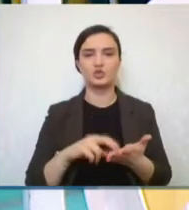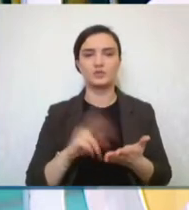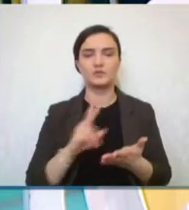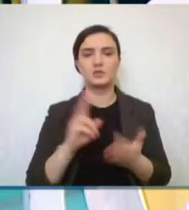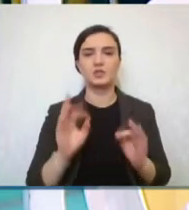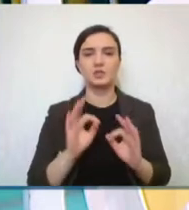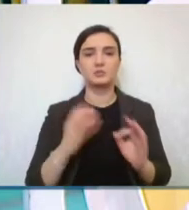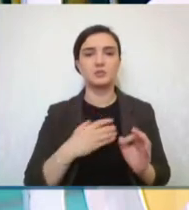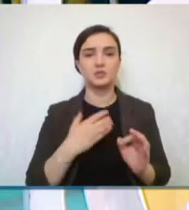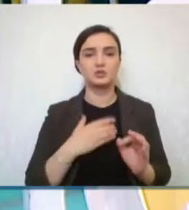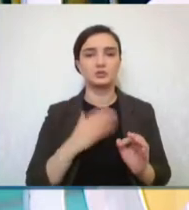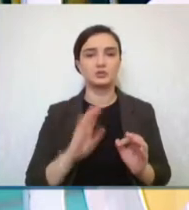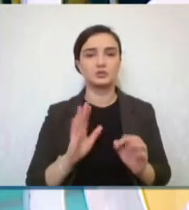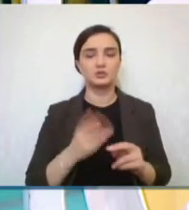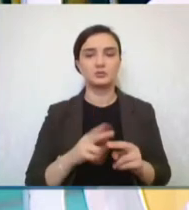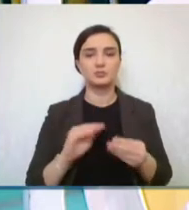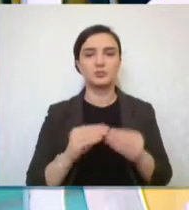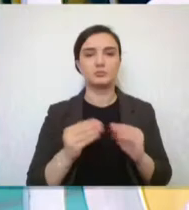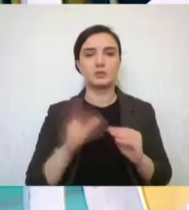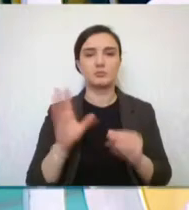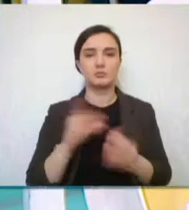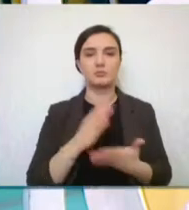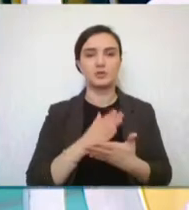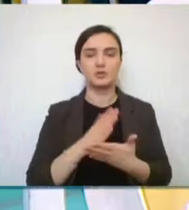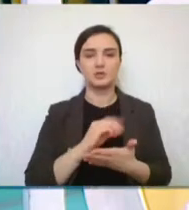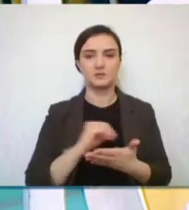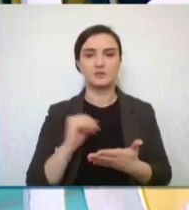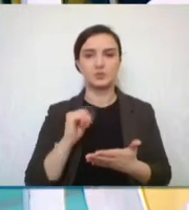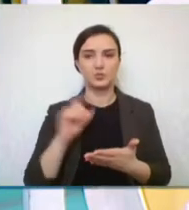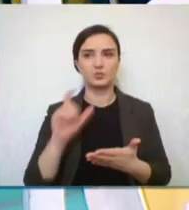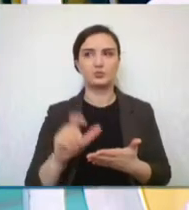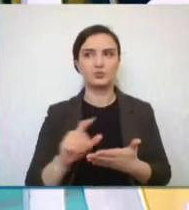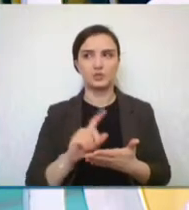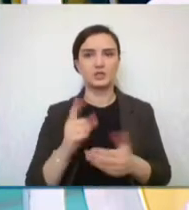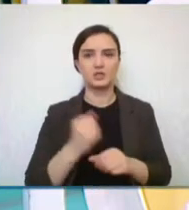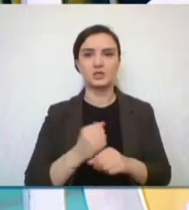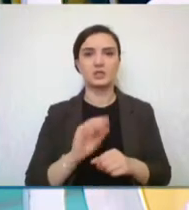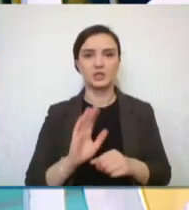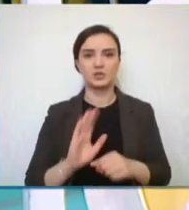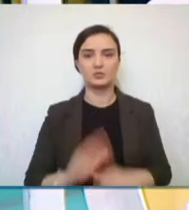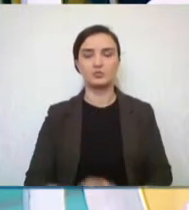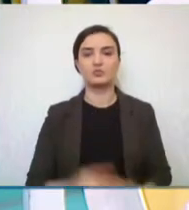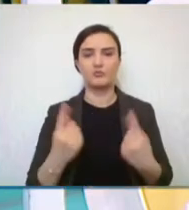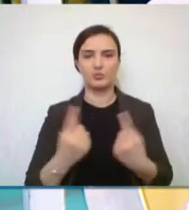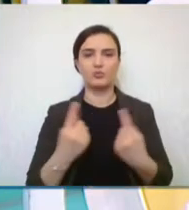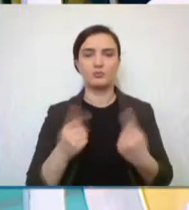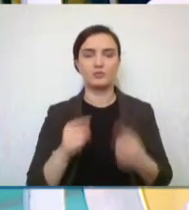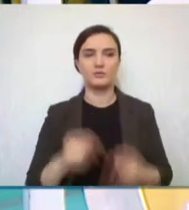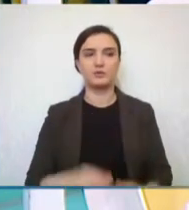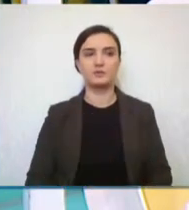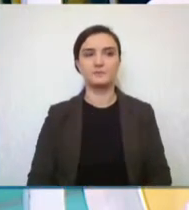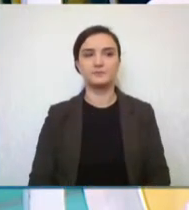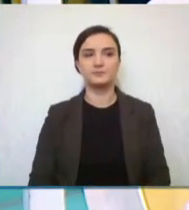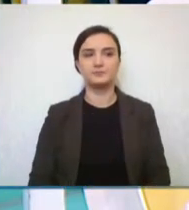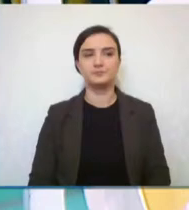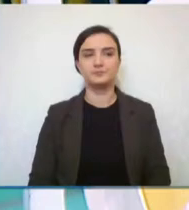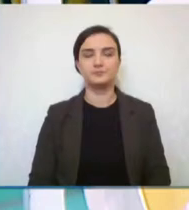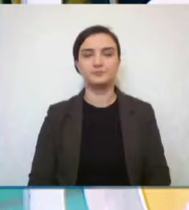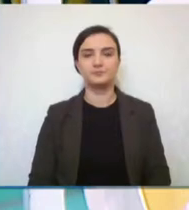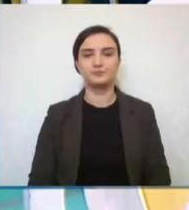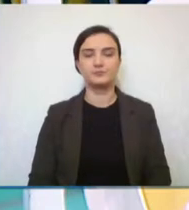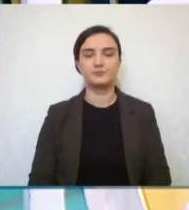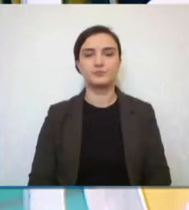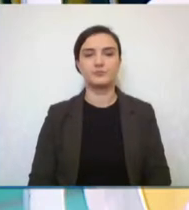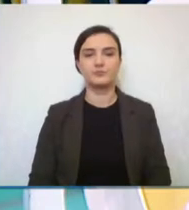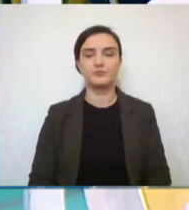ეშინია, პრობლემები აქვს ხო შიში იმისთვის არის, რაღაცები არ გააკეთოს. ეს ჩვეულებრივი მომენტი. თუ ისტორიულად მიყვებით, მოდი